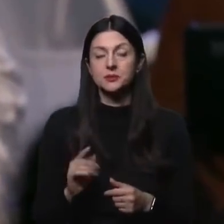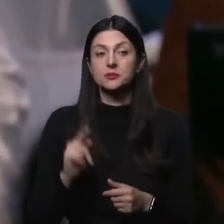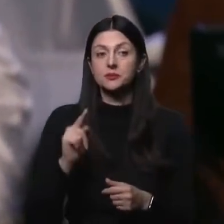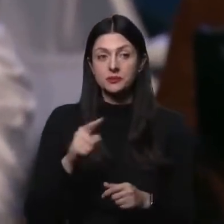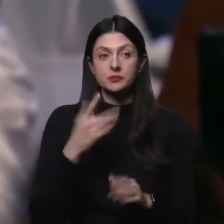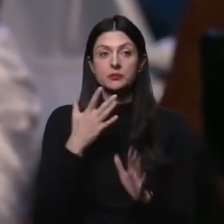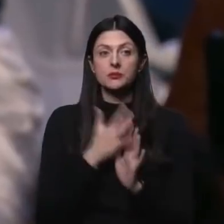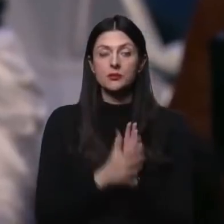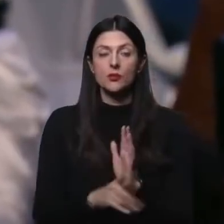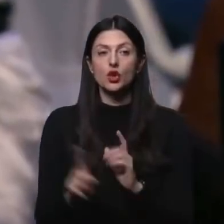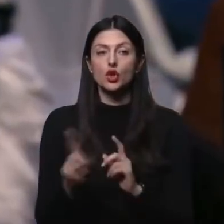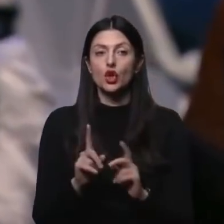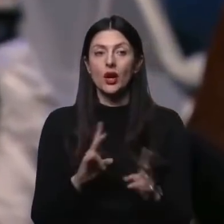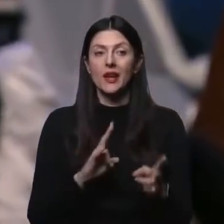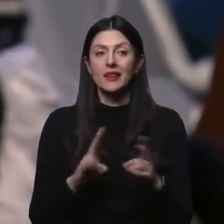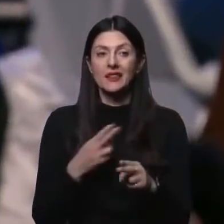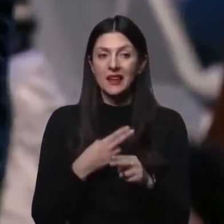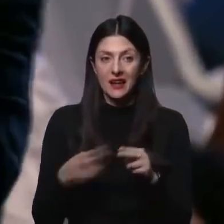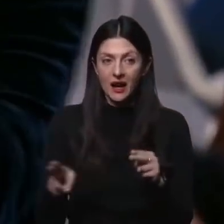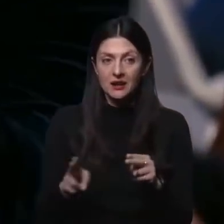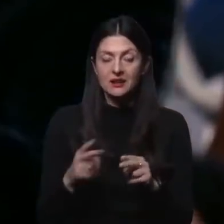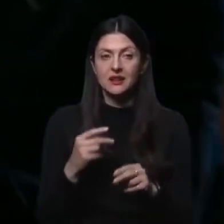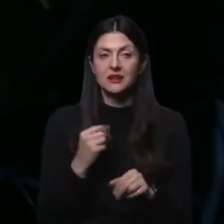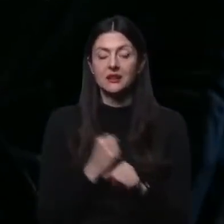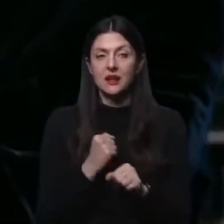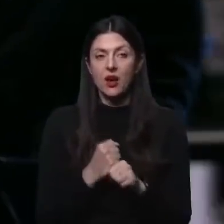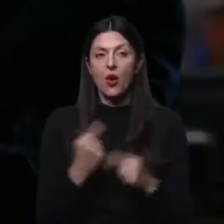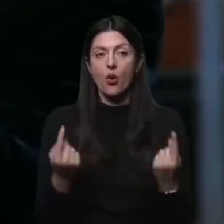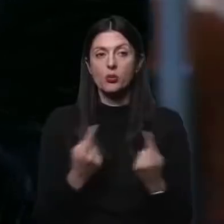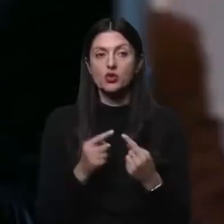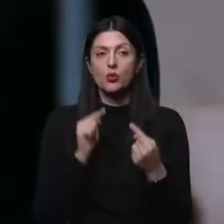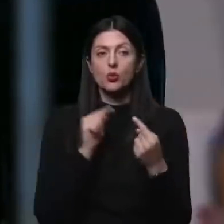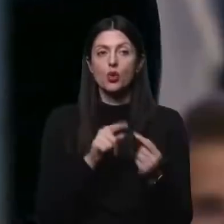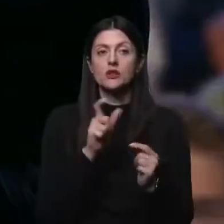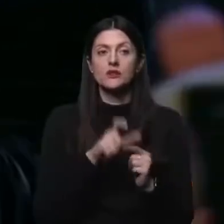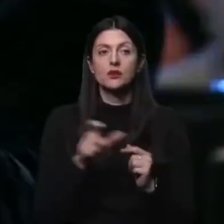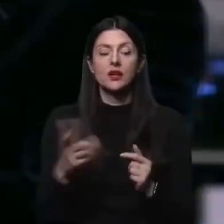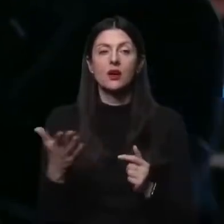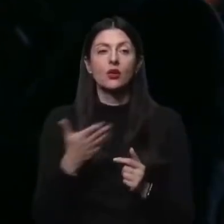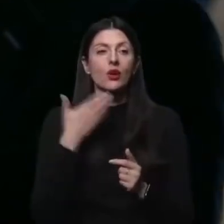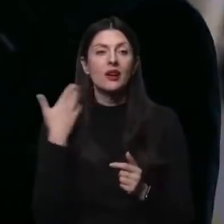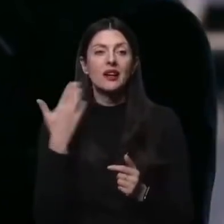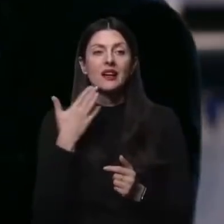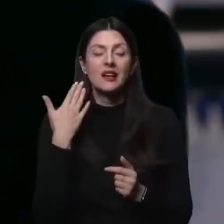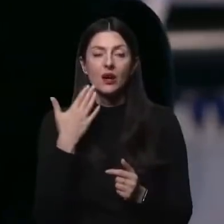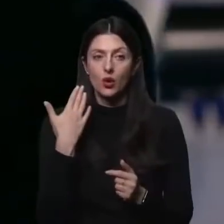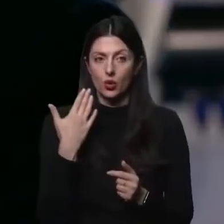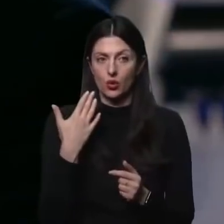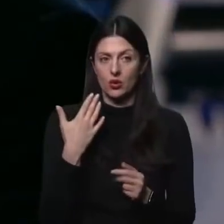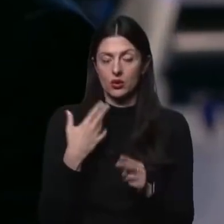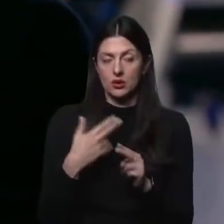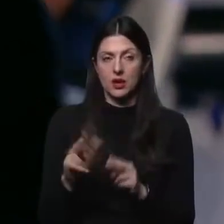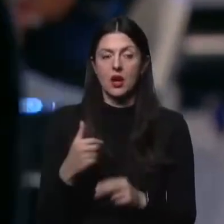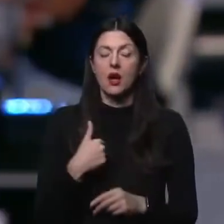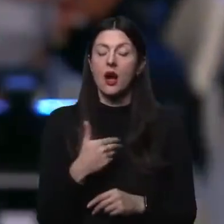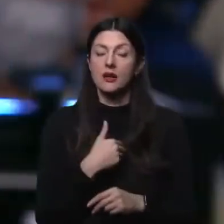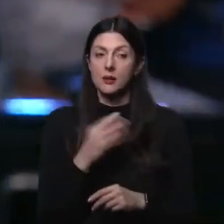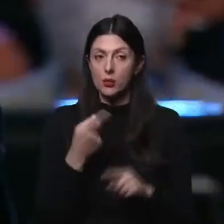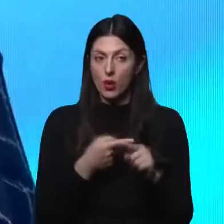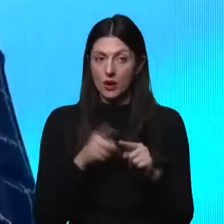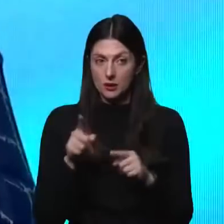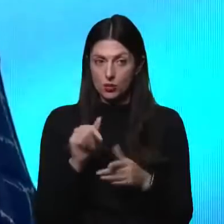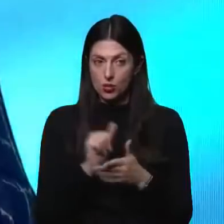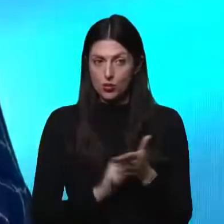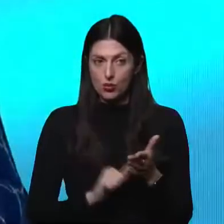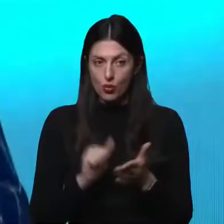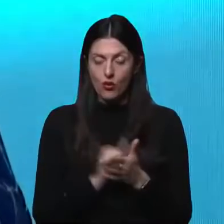есть теракт совершается обычно против людей, которых легко достать, ну легче достать. Я вот хотел по этому поводу обратить